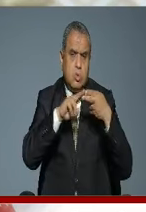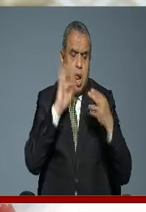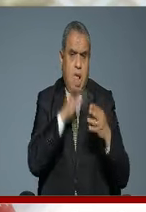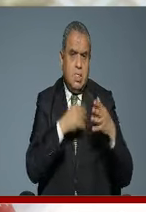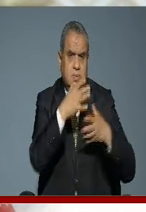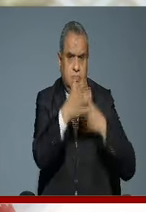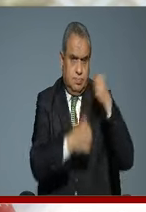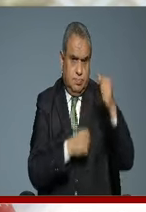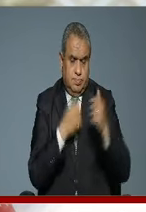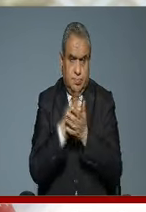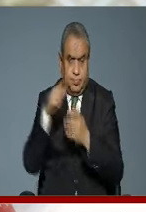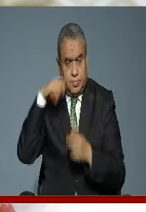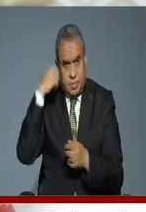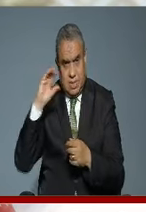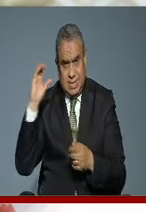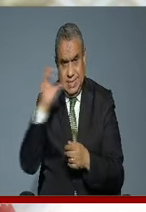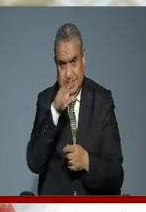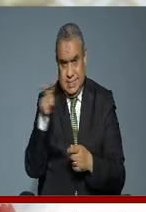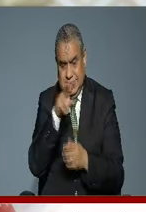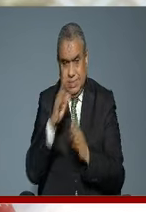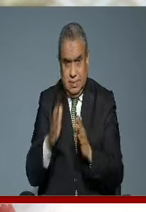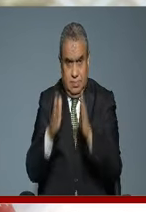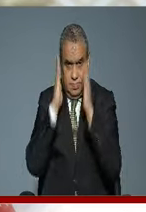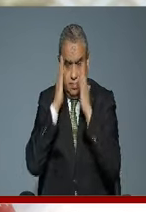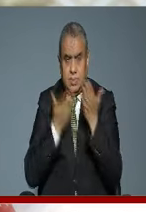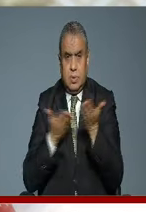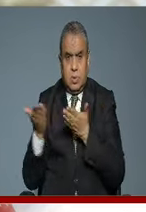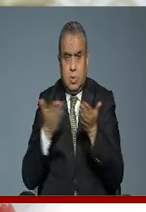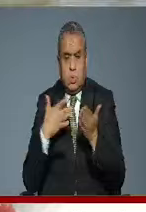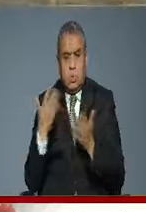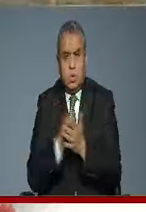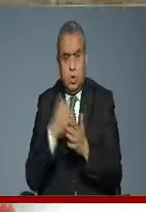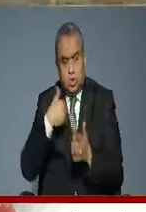مع فخامة الرئيس السيسي وقدمت له الشكر